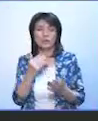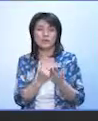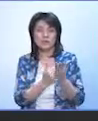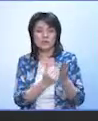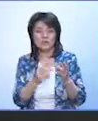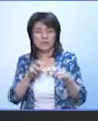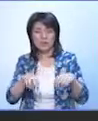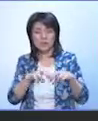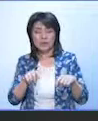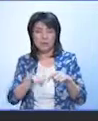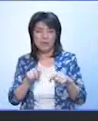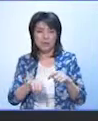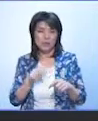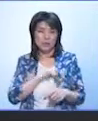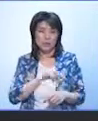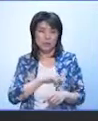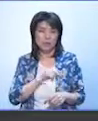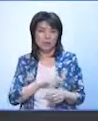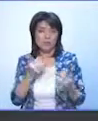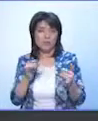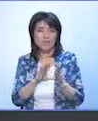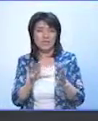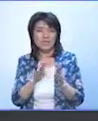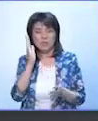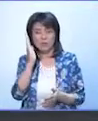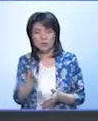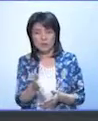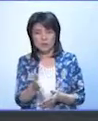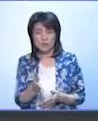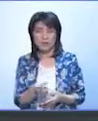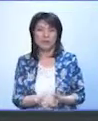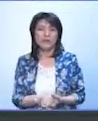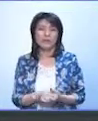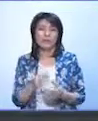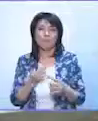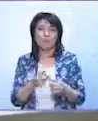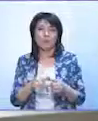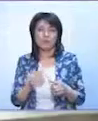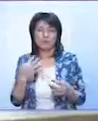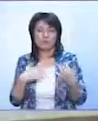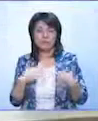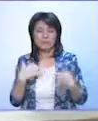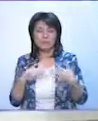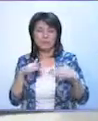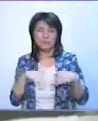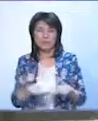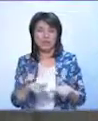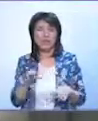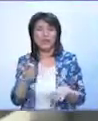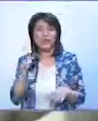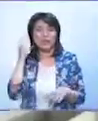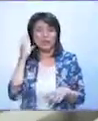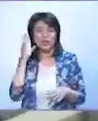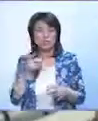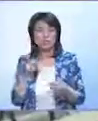созданием энергии будущего, мирной и абсолютно безопасной для людей. Ученые-ядерщики совместно с экологами решают вопросы радиационной безопасности и